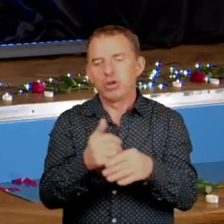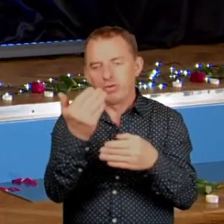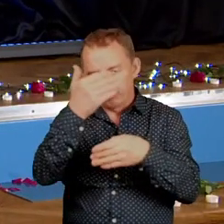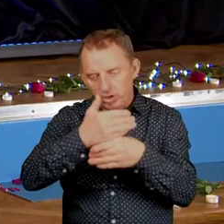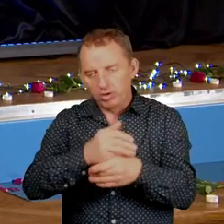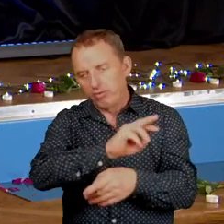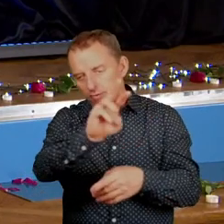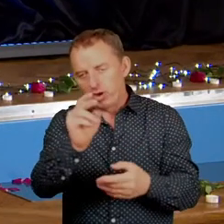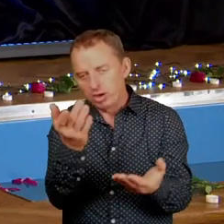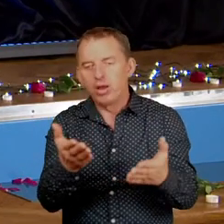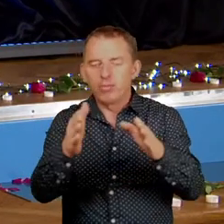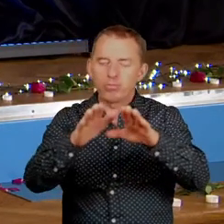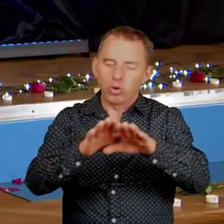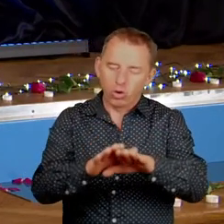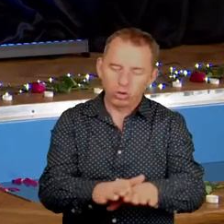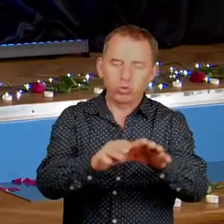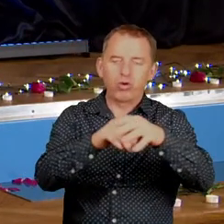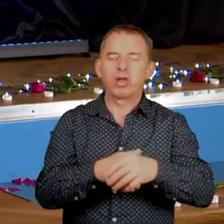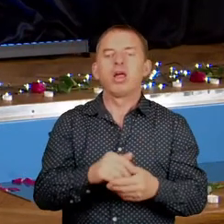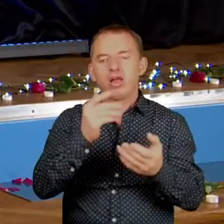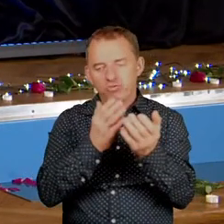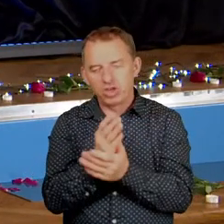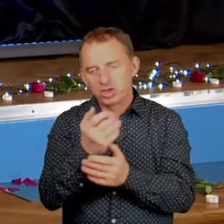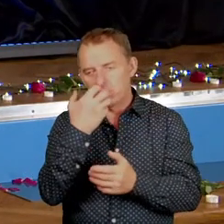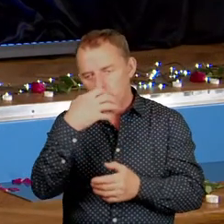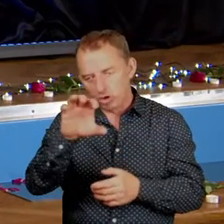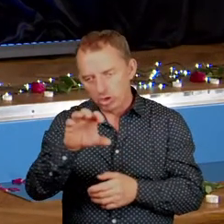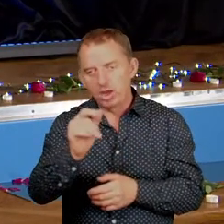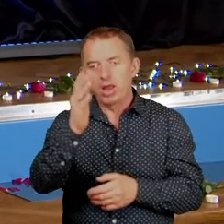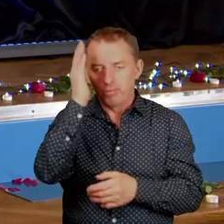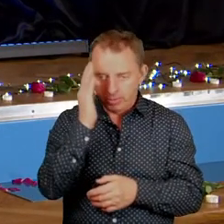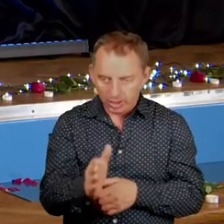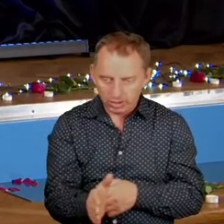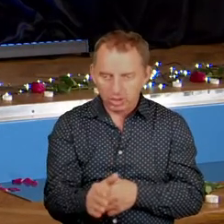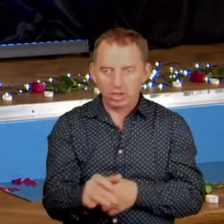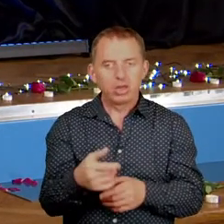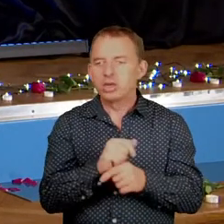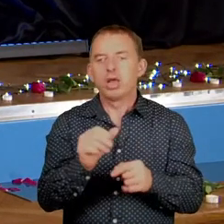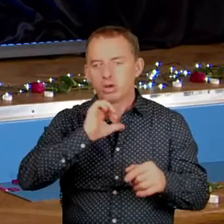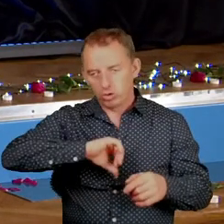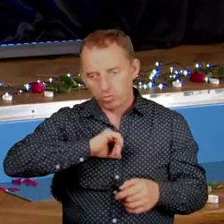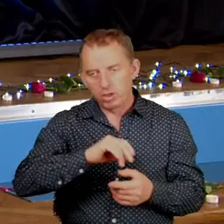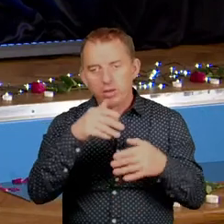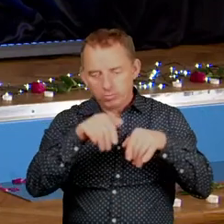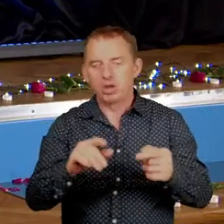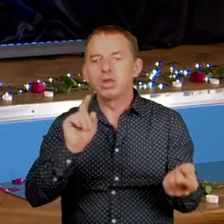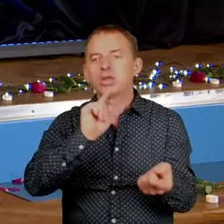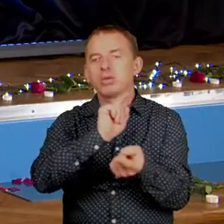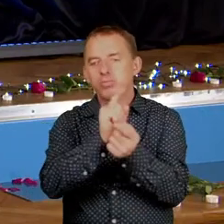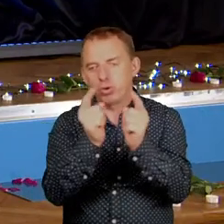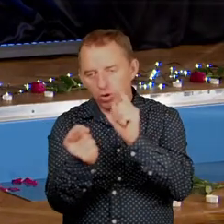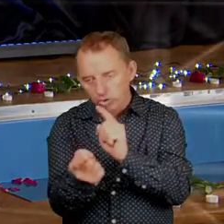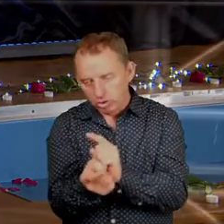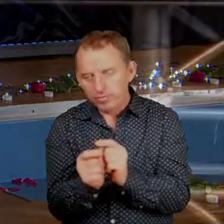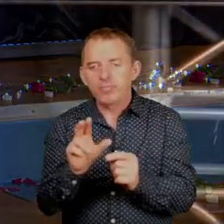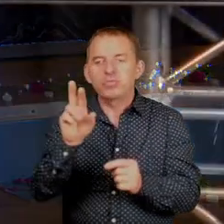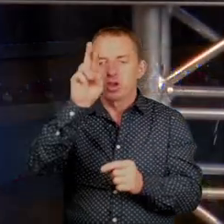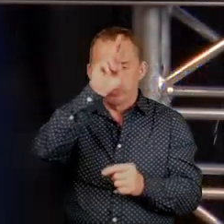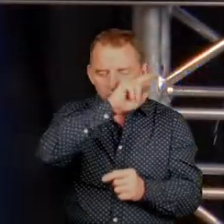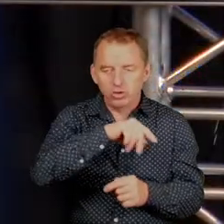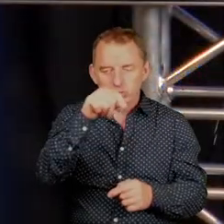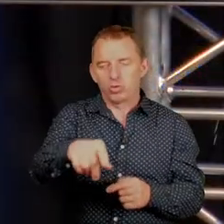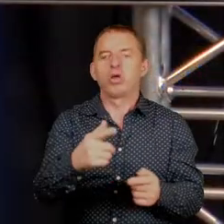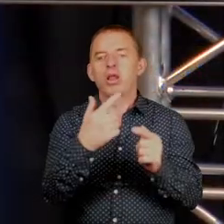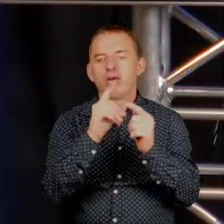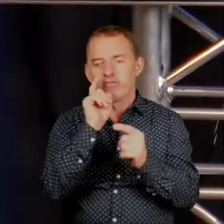Bóg was błogosławi i wierzę gorąco, że będzie jeszcze nie raz okazja, żeby się spotkać tak w rzeczywistości tutaj na